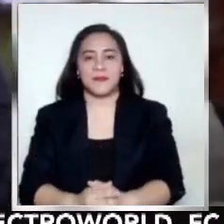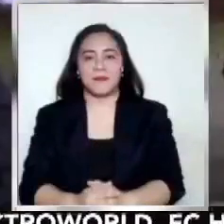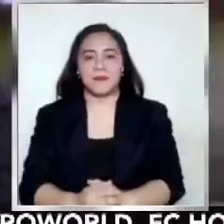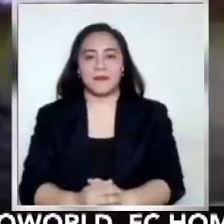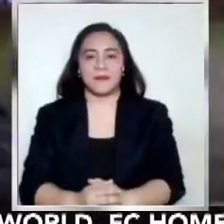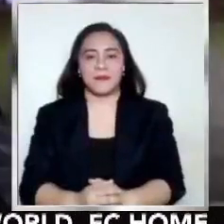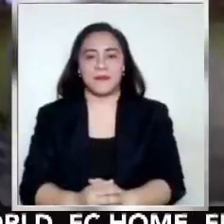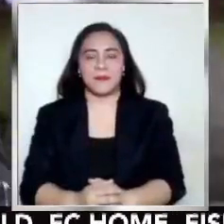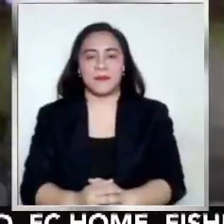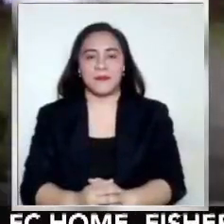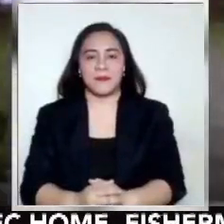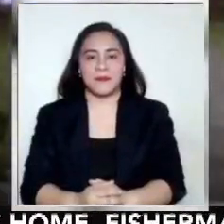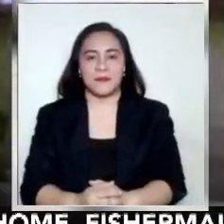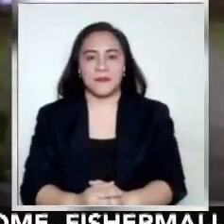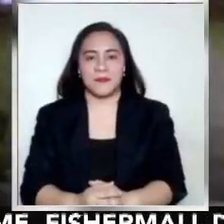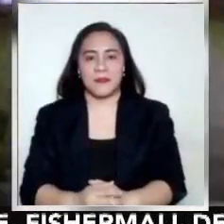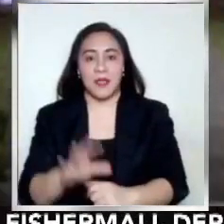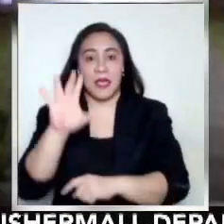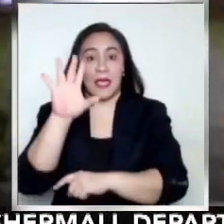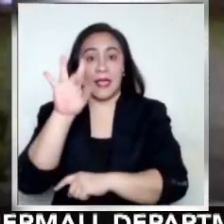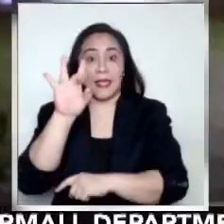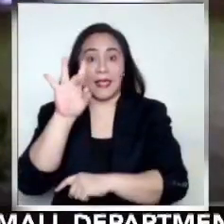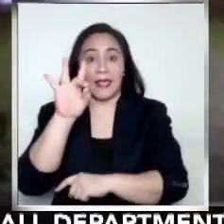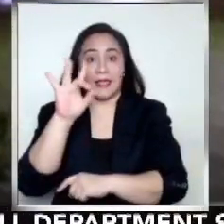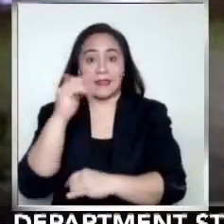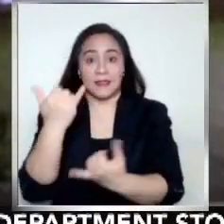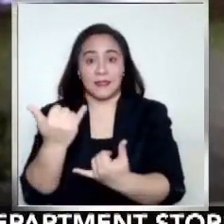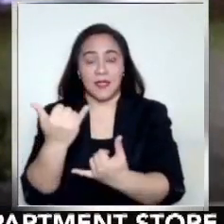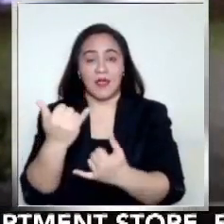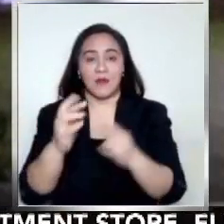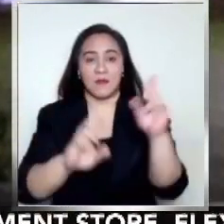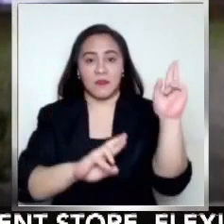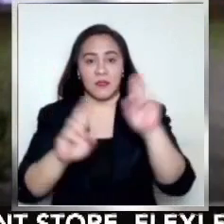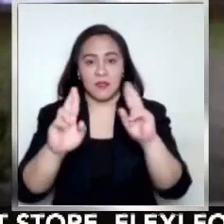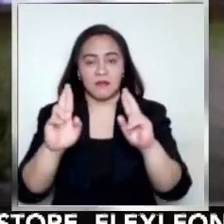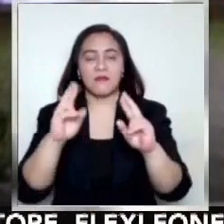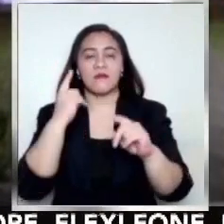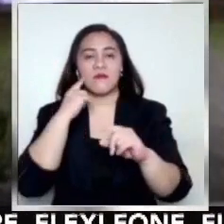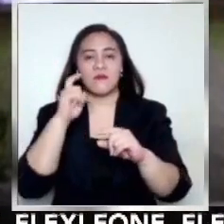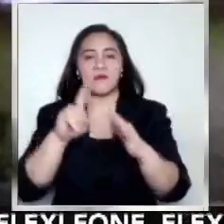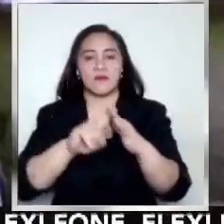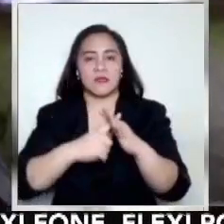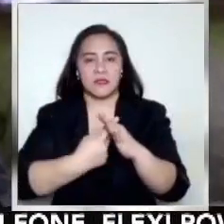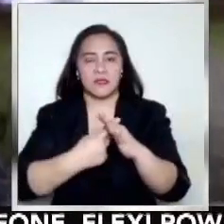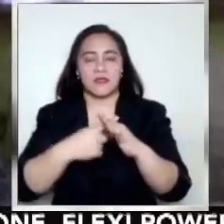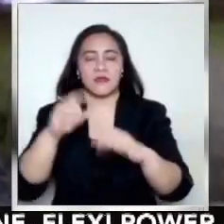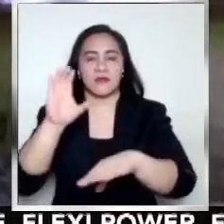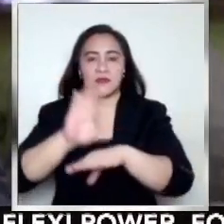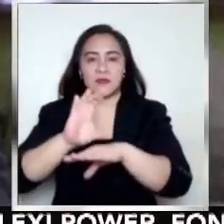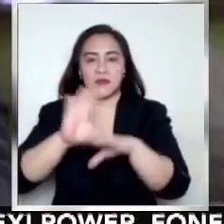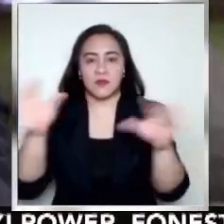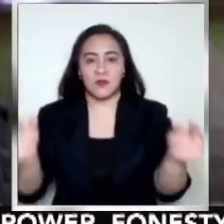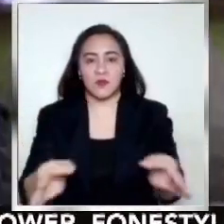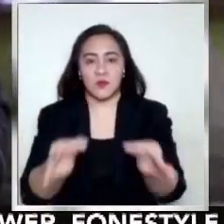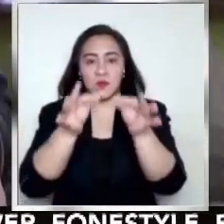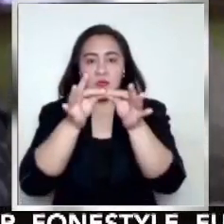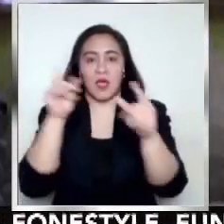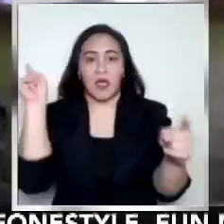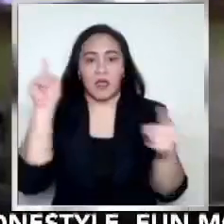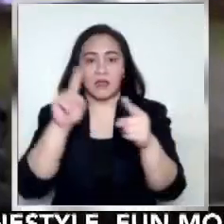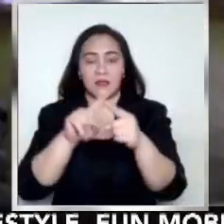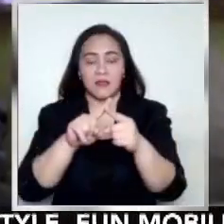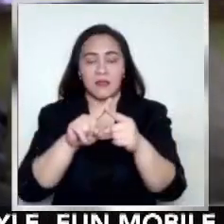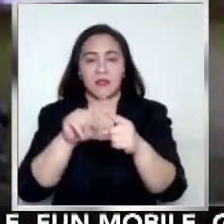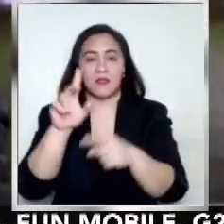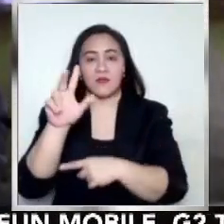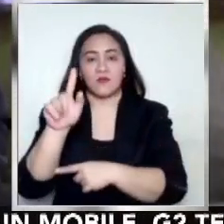Mel, alas 8, magsisimula ang anticipated simbang gabi dito sa Manila Cathedral hanggang December 23 na yan. At